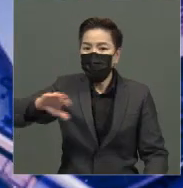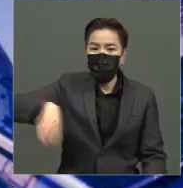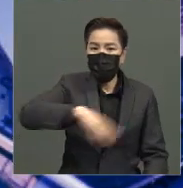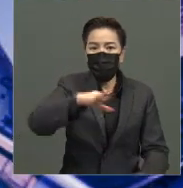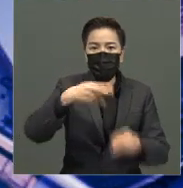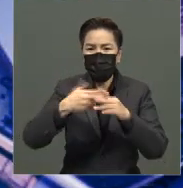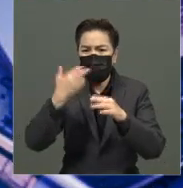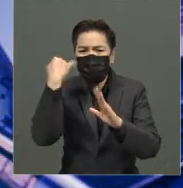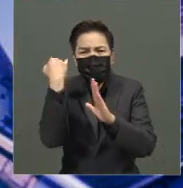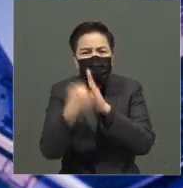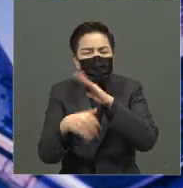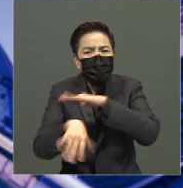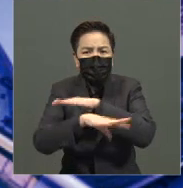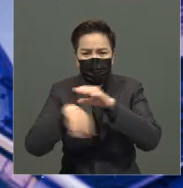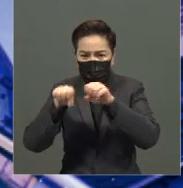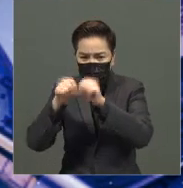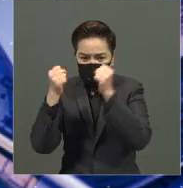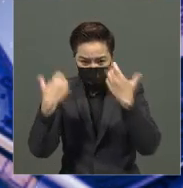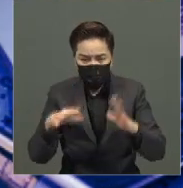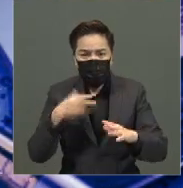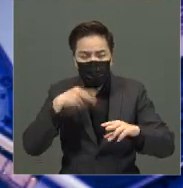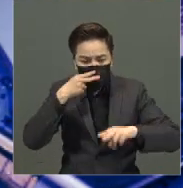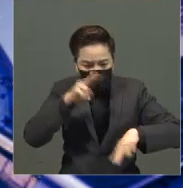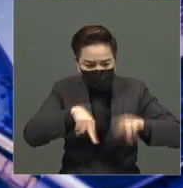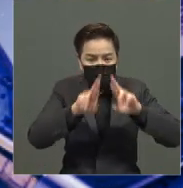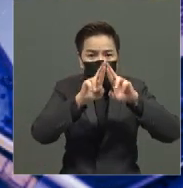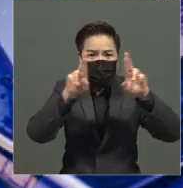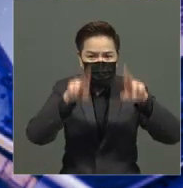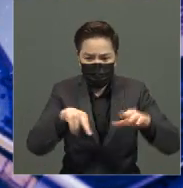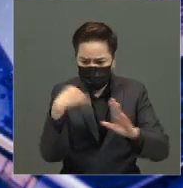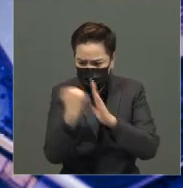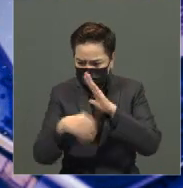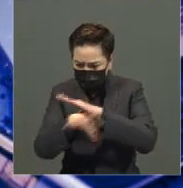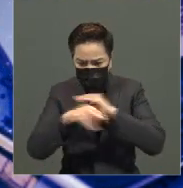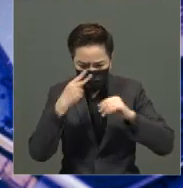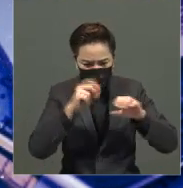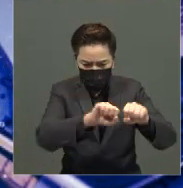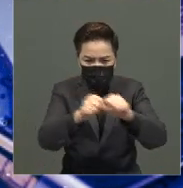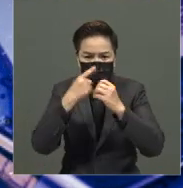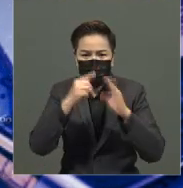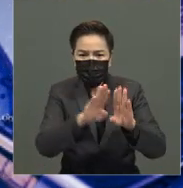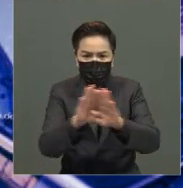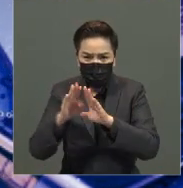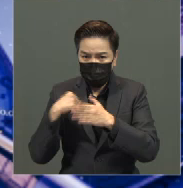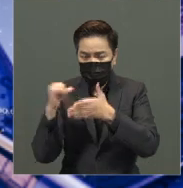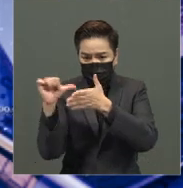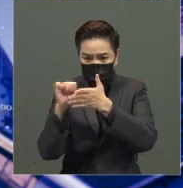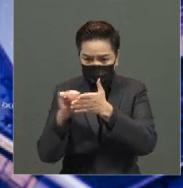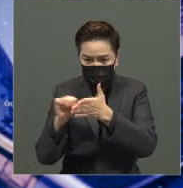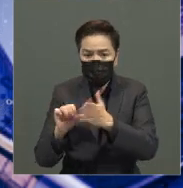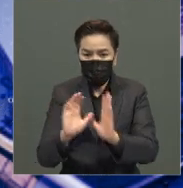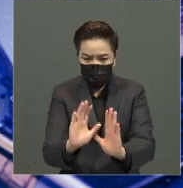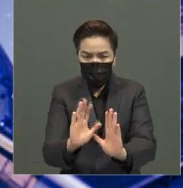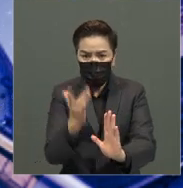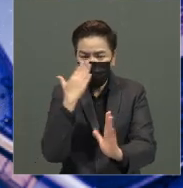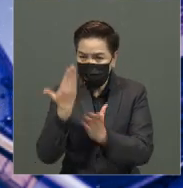ลูกค้าที่มีรายการผิดปกติและการตรวจสอบร้านค้าที่มีธุรกรรมผิดปกติกับและจะดูแลแก้ไขเรื่อง